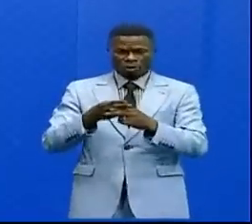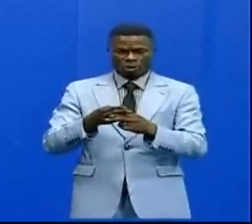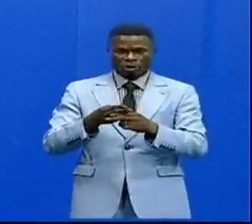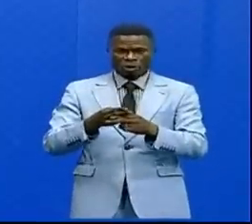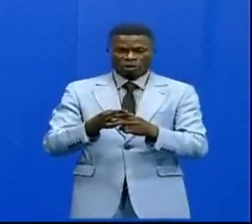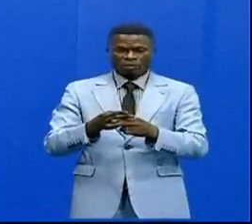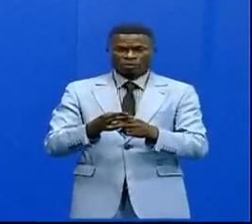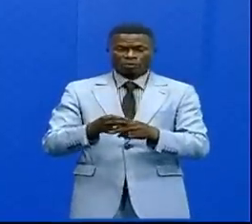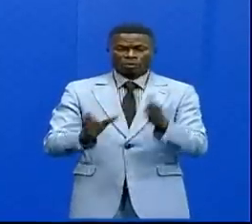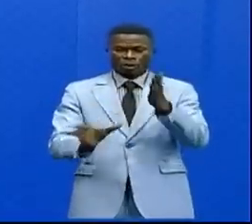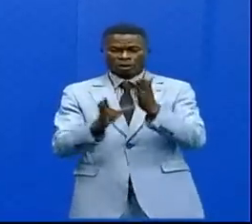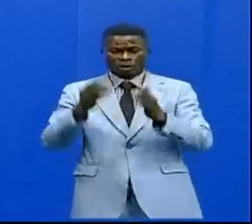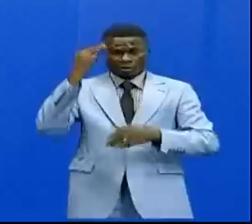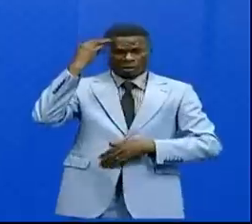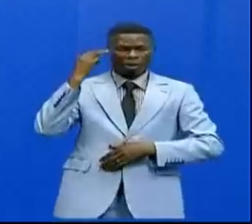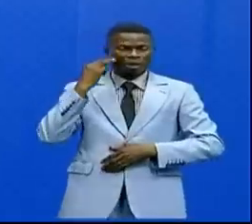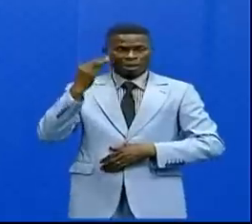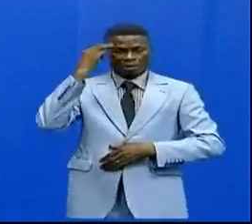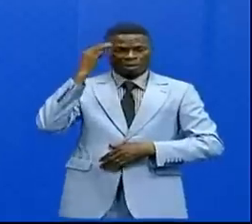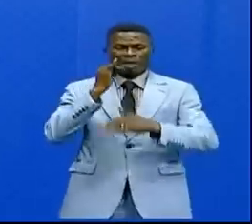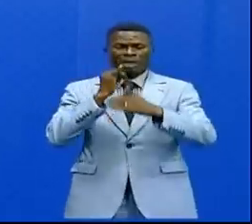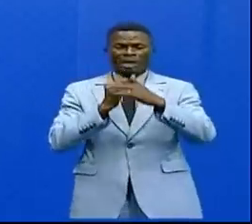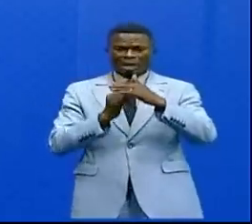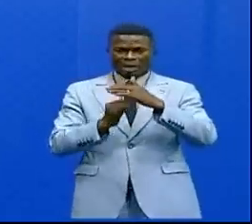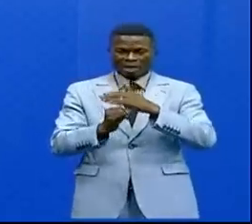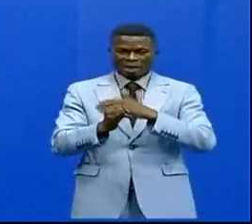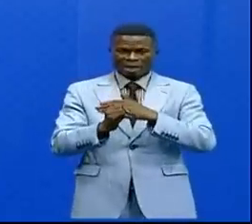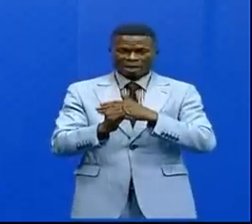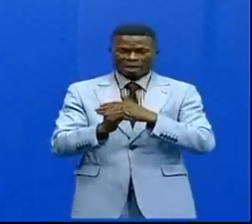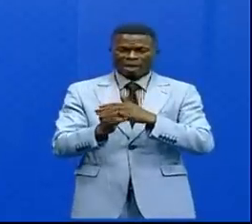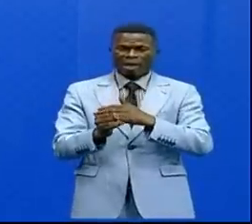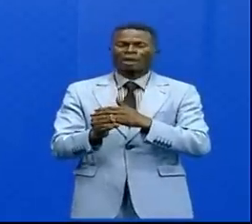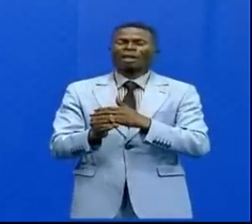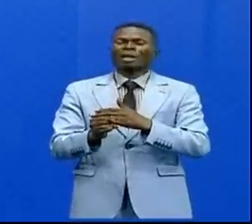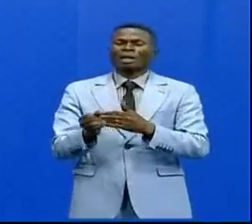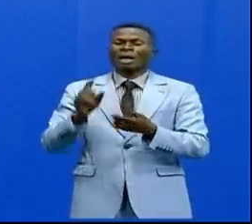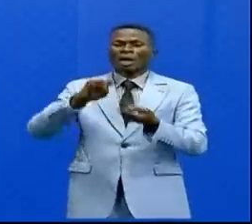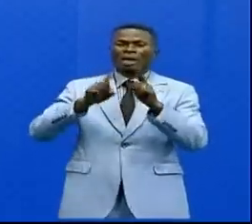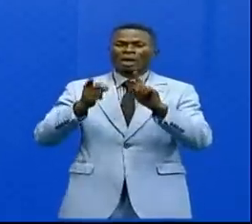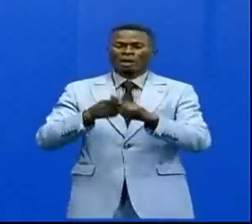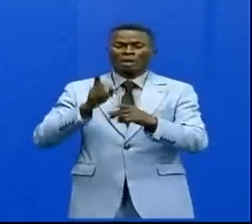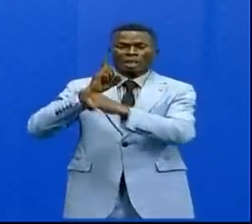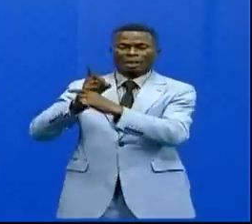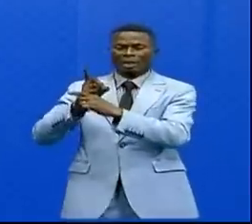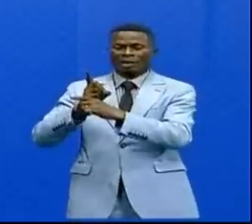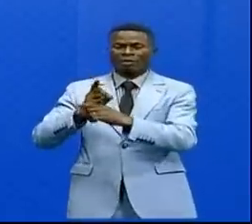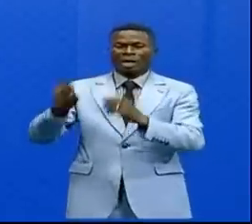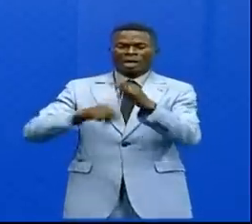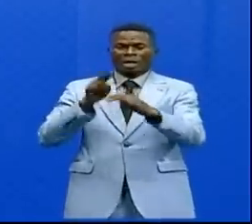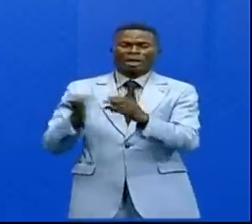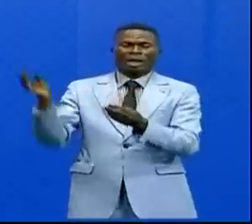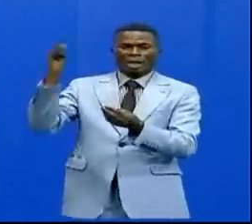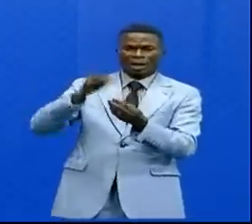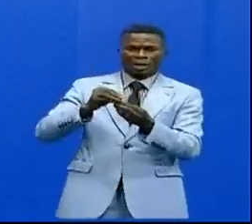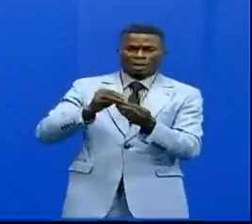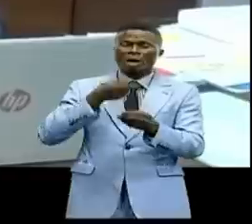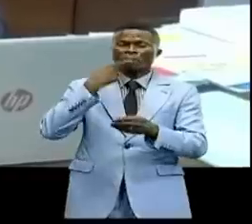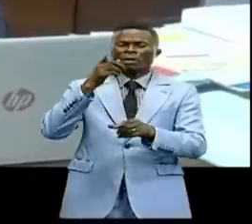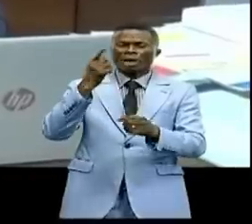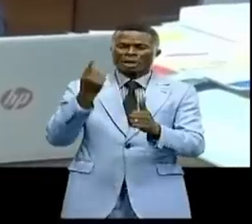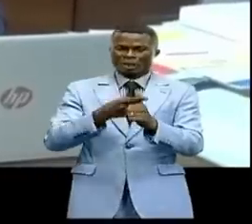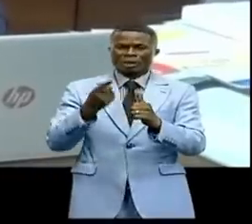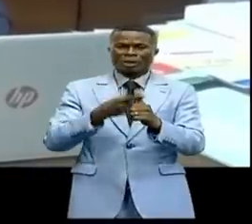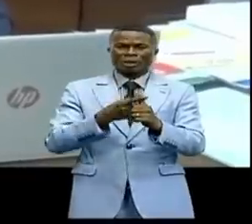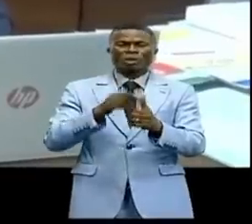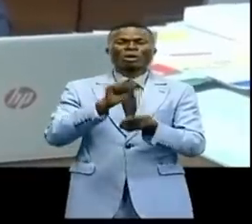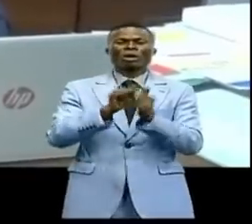le vice-premier ministre, ministre de l'Intérieur, a été complété par son collègue de la Défense nationale, qui est revenu principalement